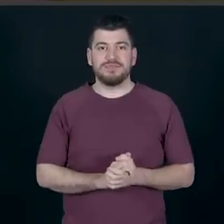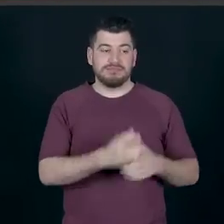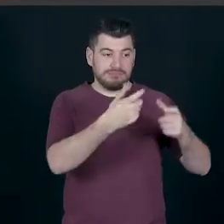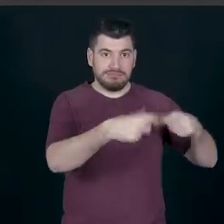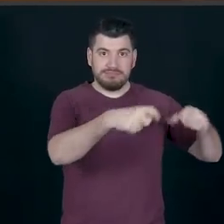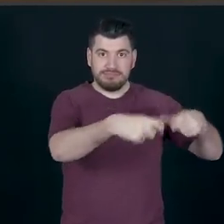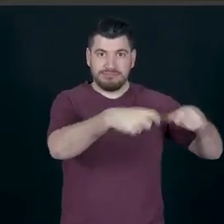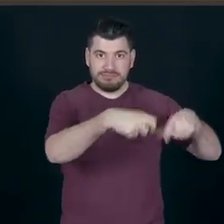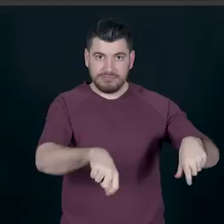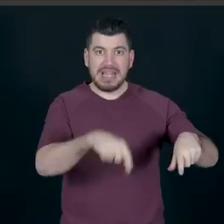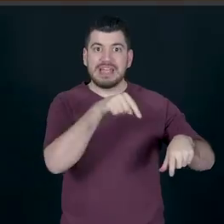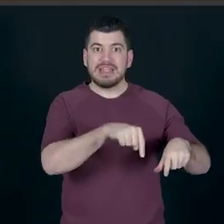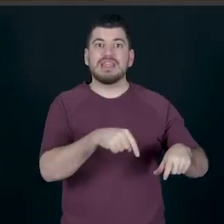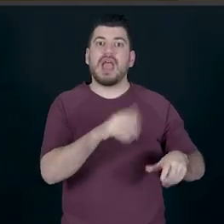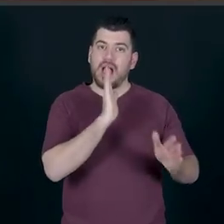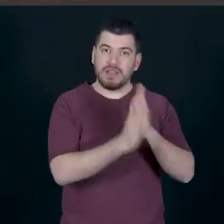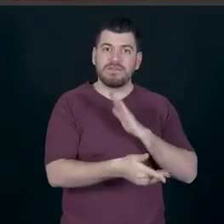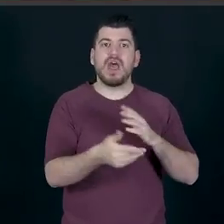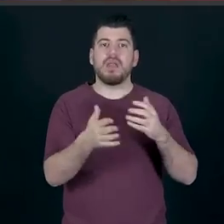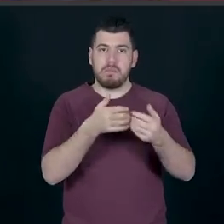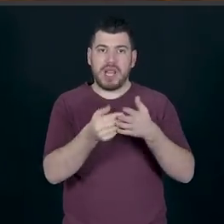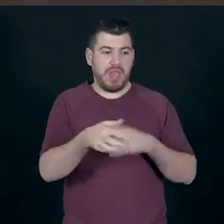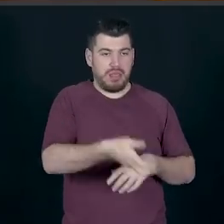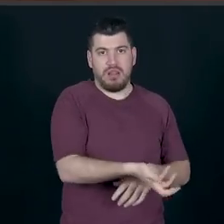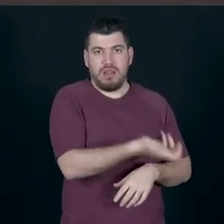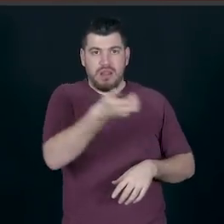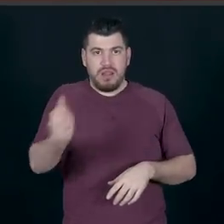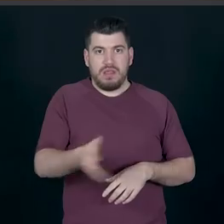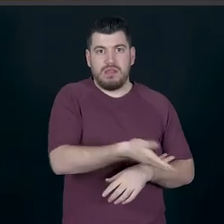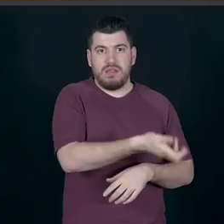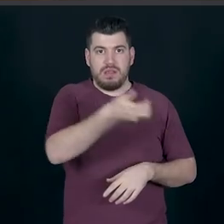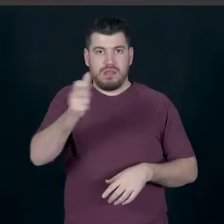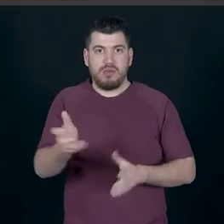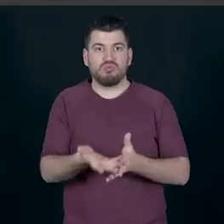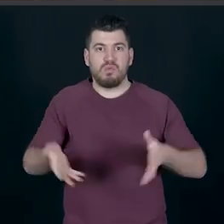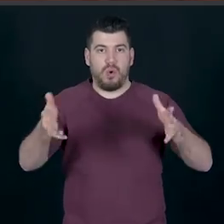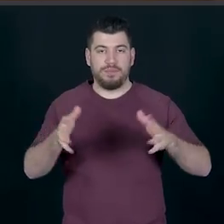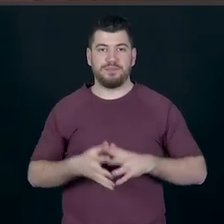αυγά και έτσι όπως είναι θα πάρω τους κρόκους και θα τους βάλω μέσα στο μπολ.